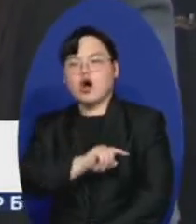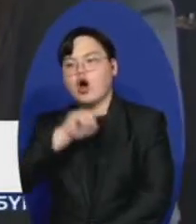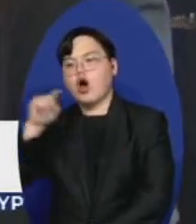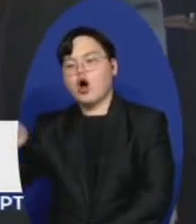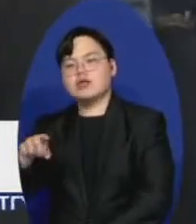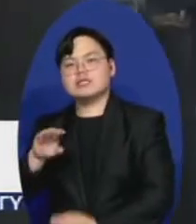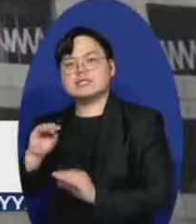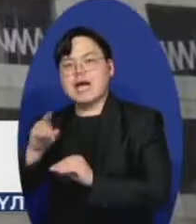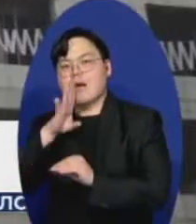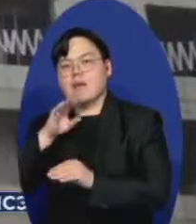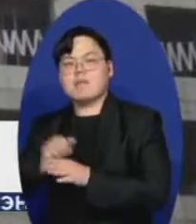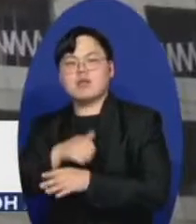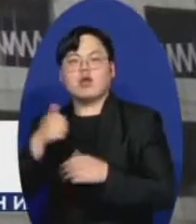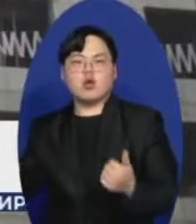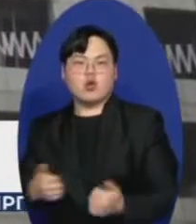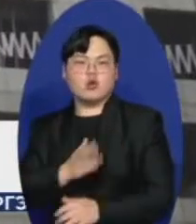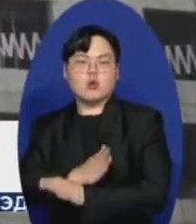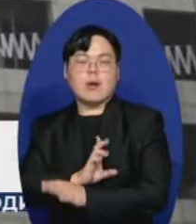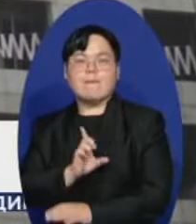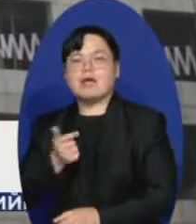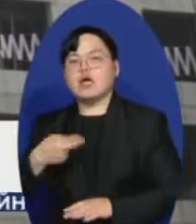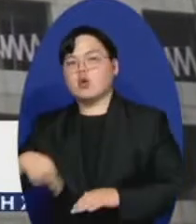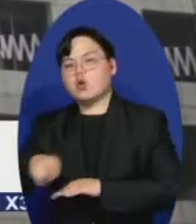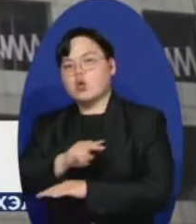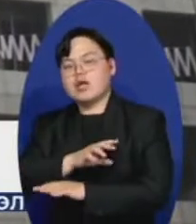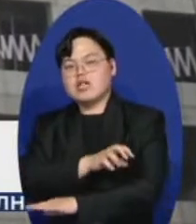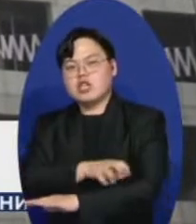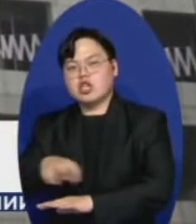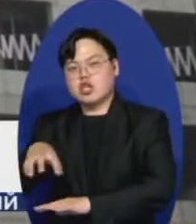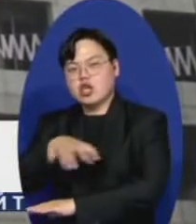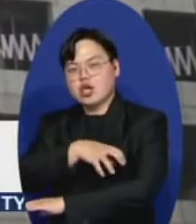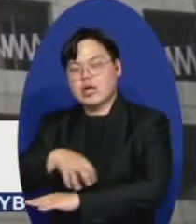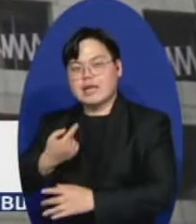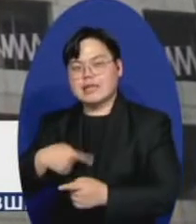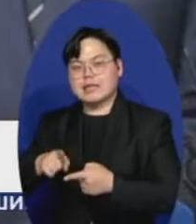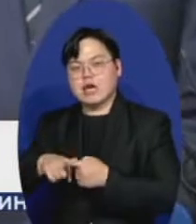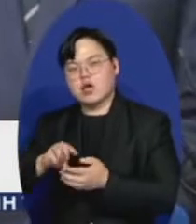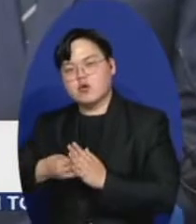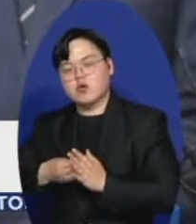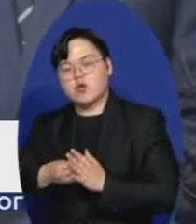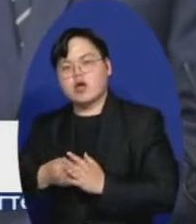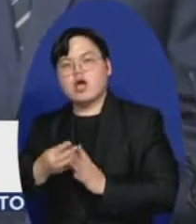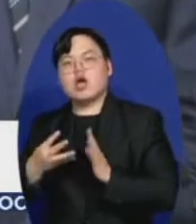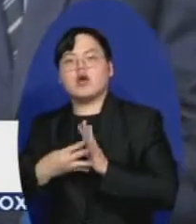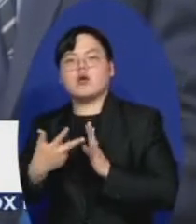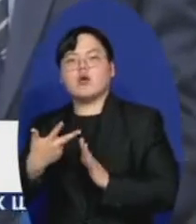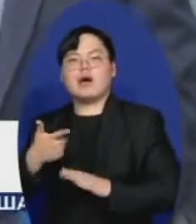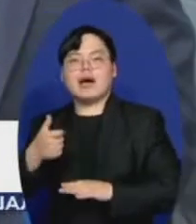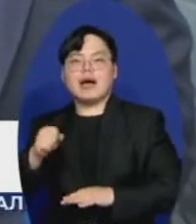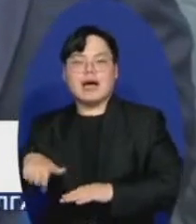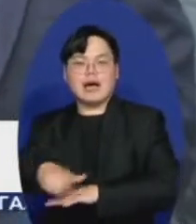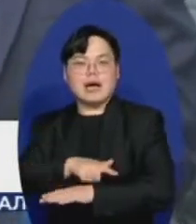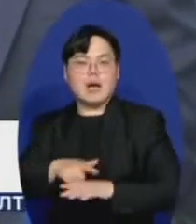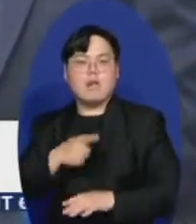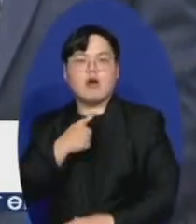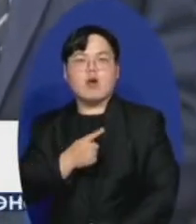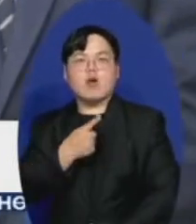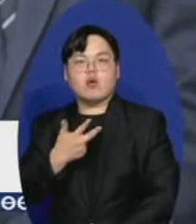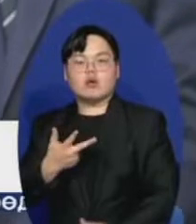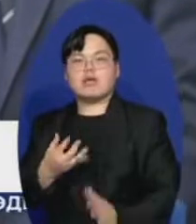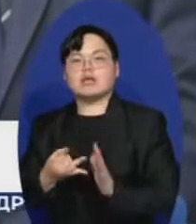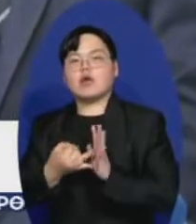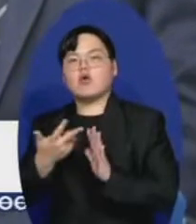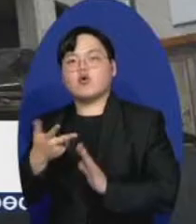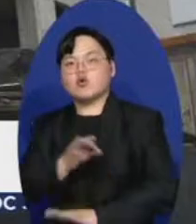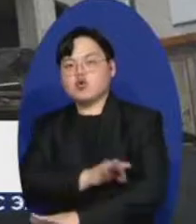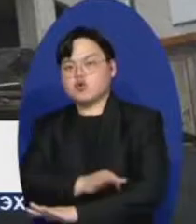бэлтгэл ажлууд нь бол хангагдсан. Мөн Баянгол дүүрэгт гэр хорооллын дахин төлөвлөлтийн хүрээнд нийт 93 га тал байд 1373 нэгж